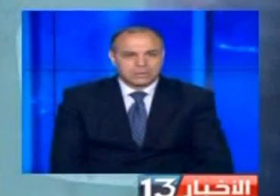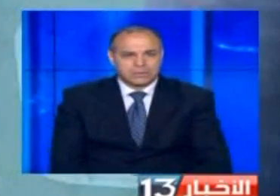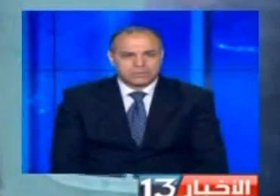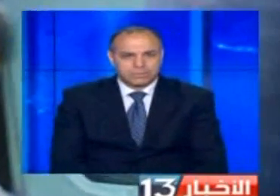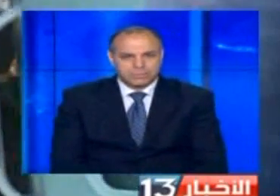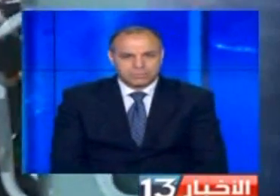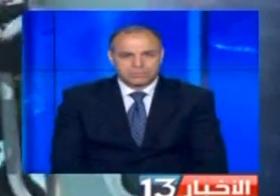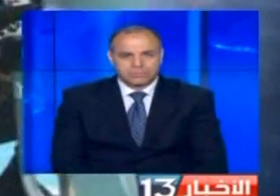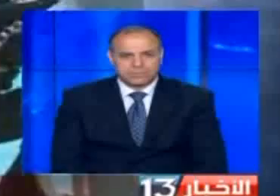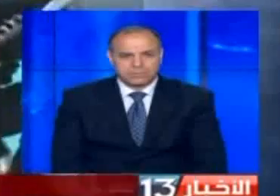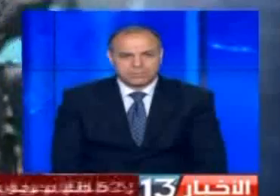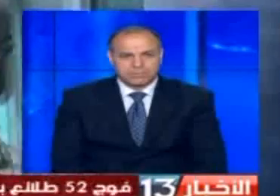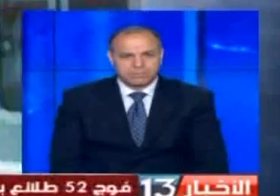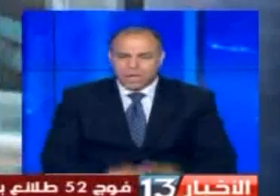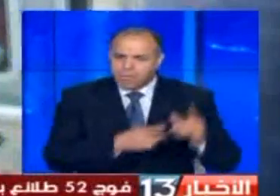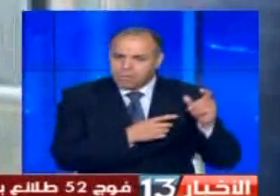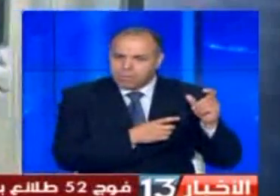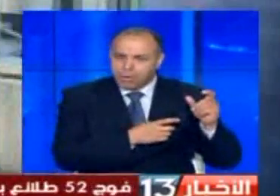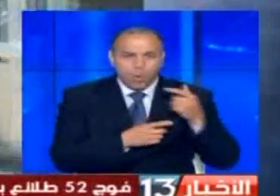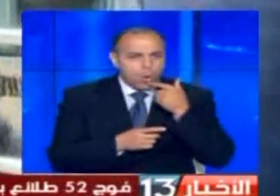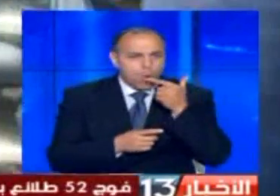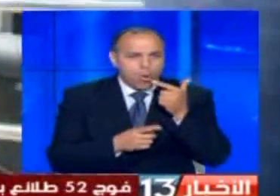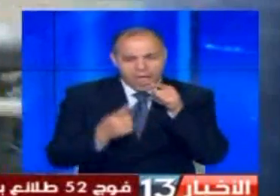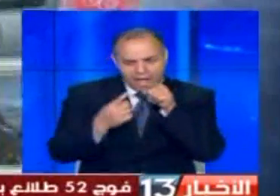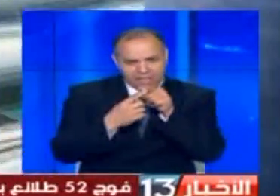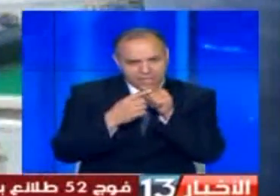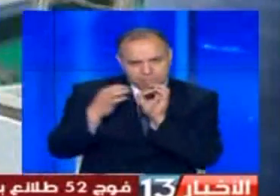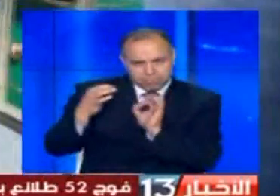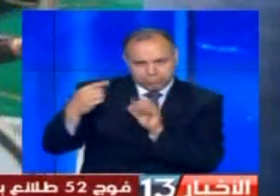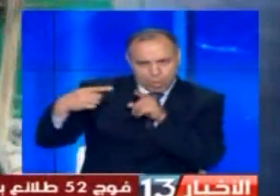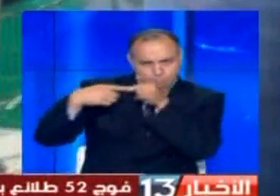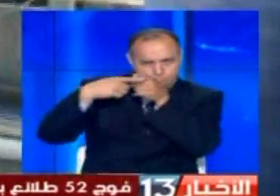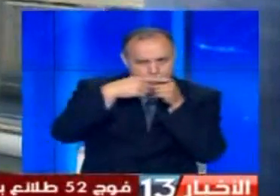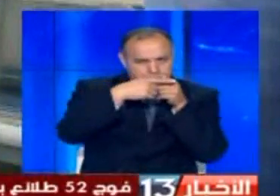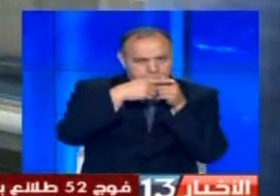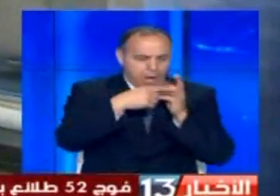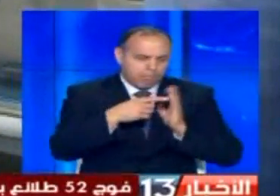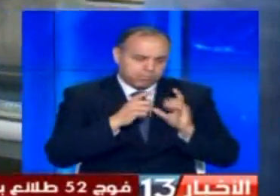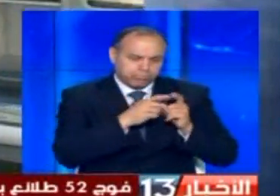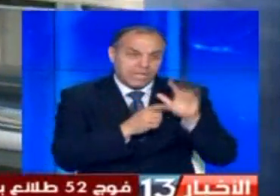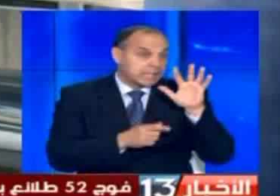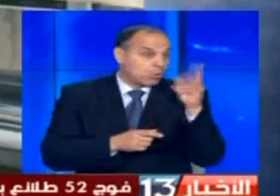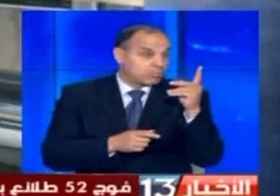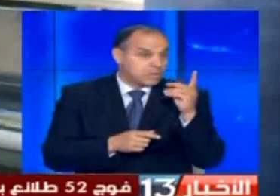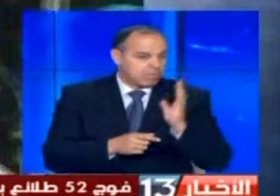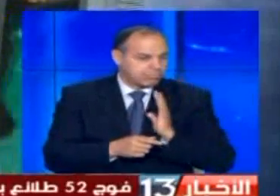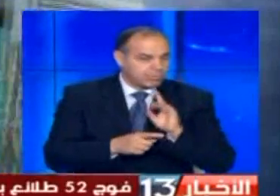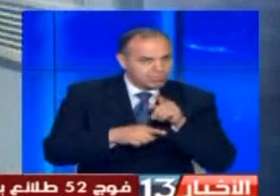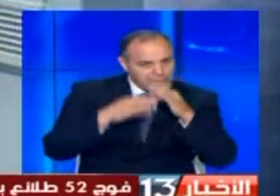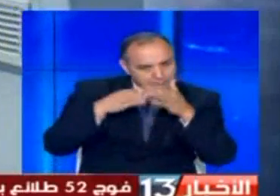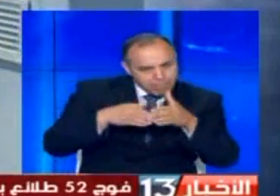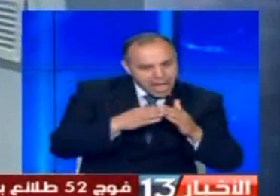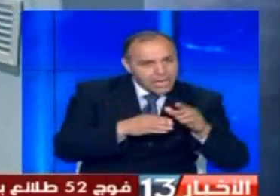المختلفه فوهات رشاشات مصوبه نحو الهدف المحدد قوات الفوج 52 طلائع بحريه